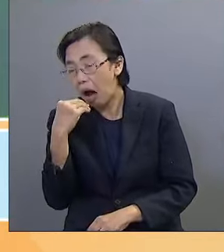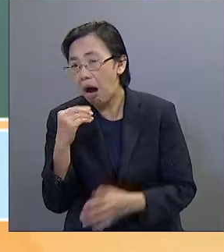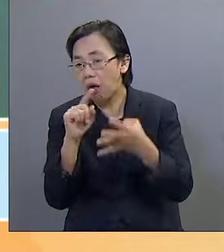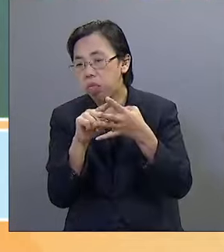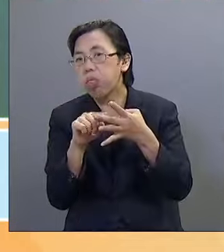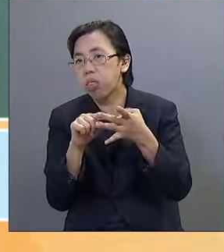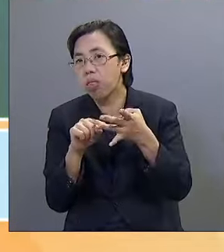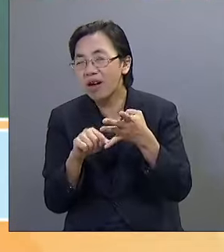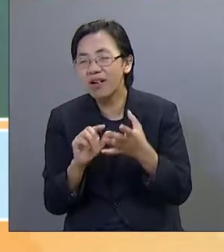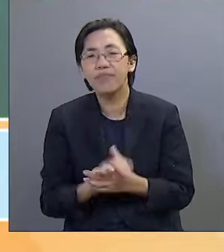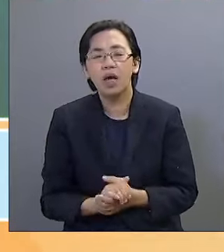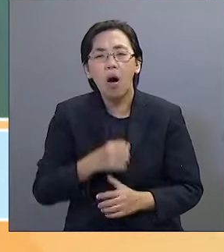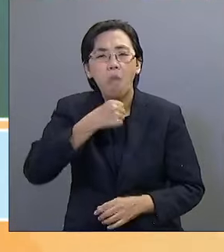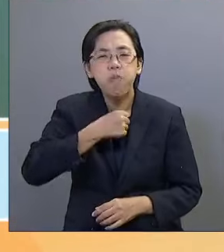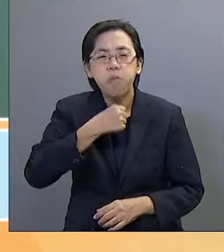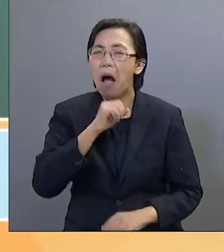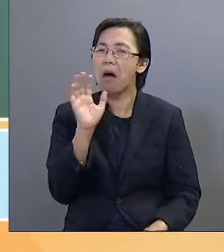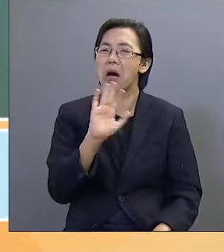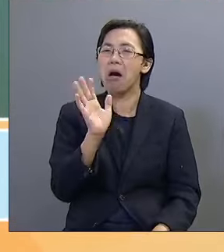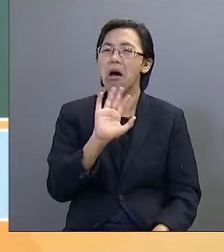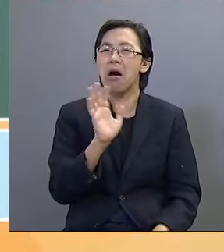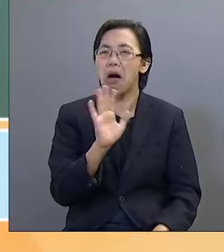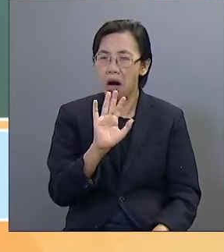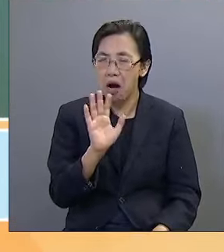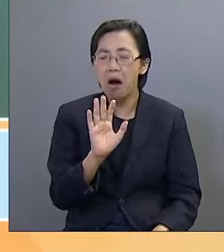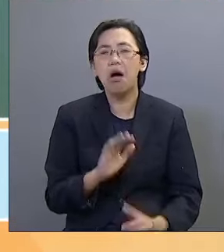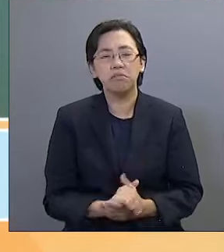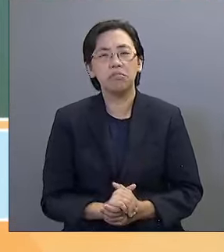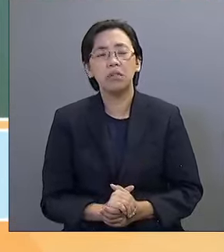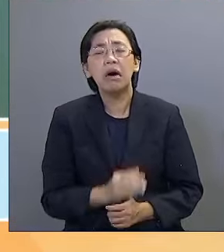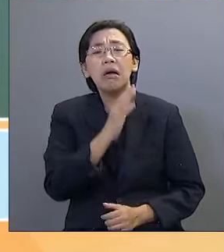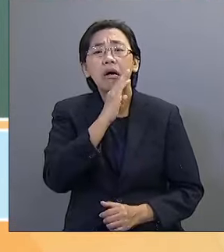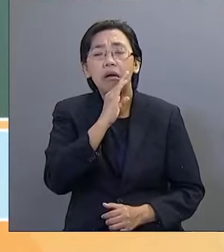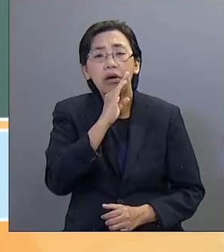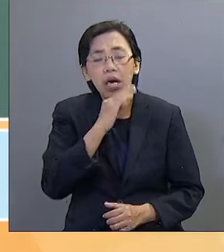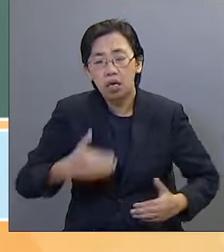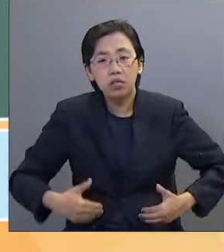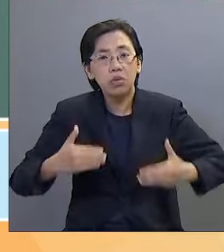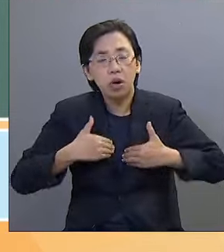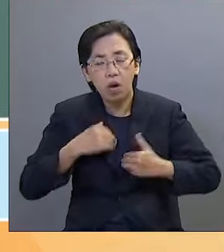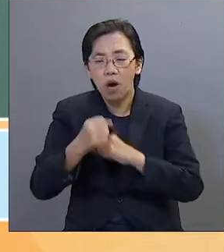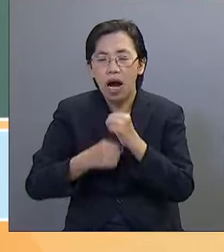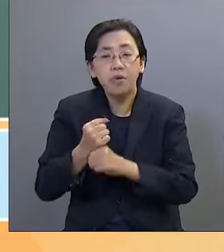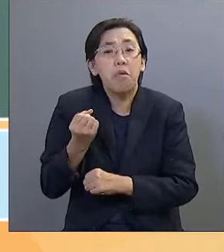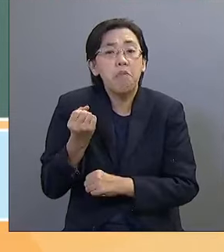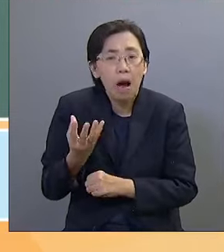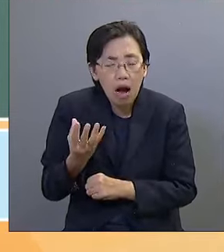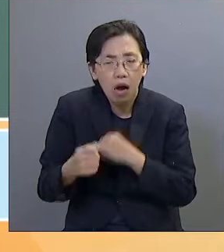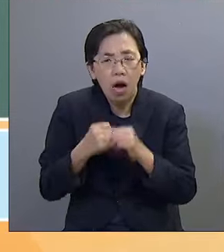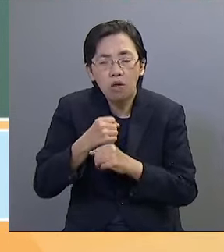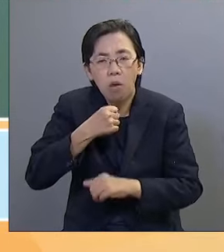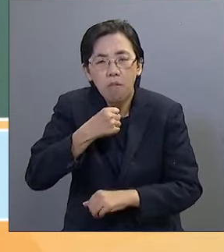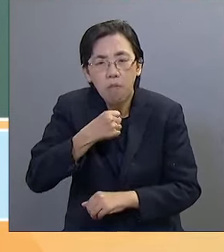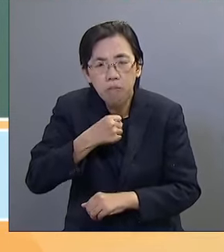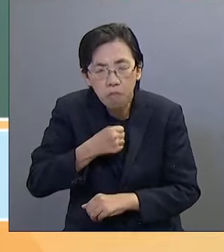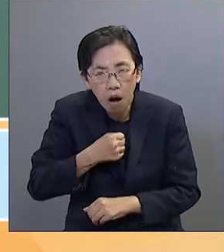ม่จำเป็นจะต้องสูงอายุอย่างเดียวแล้วก็ต้องเผชิญกับภาวะนี้ใช่ไหมครับหรือว่าสุดท้ายแล้วบั้นปลายชีวิตเมื่อเรามีอายุเยอะขึ้นเนี่ยคือเราก็เสี่ยงต่อการ